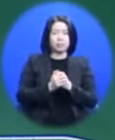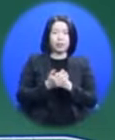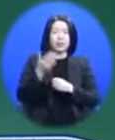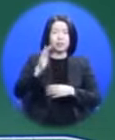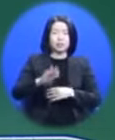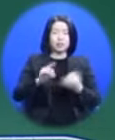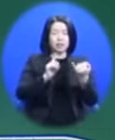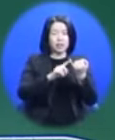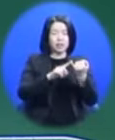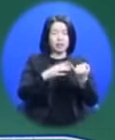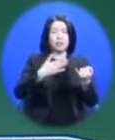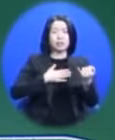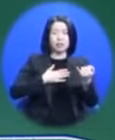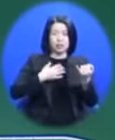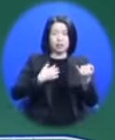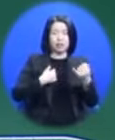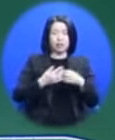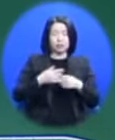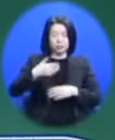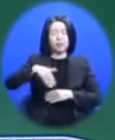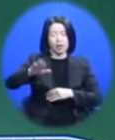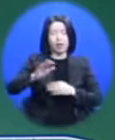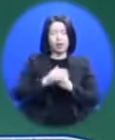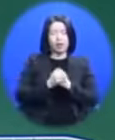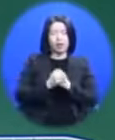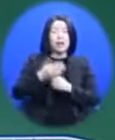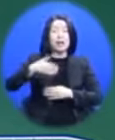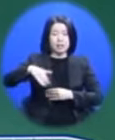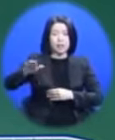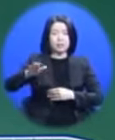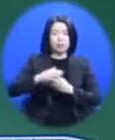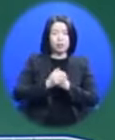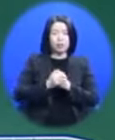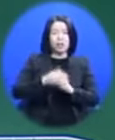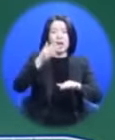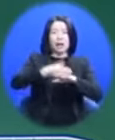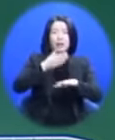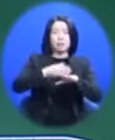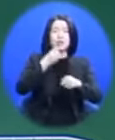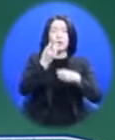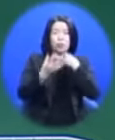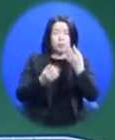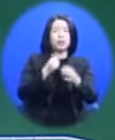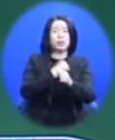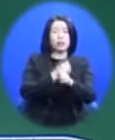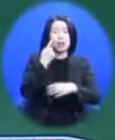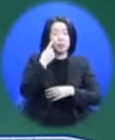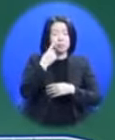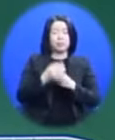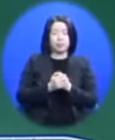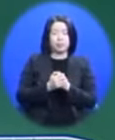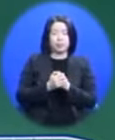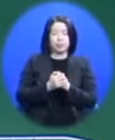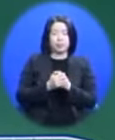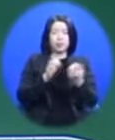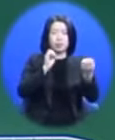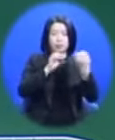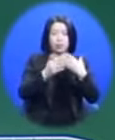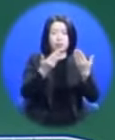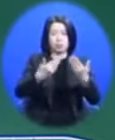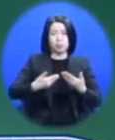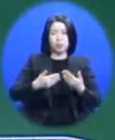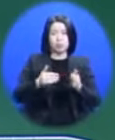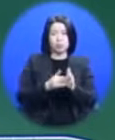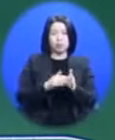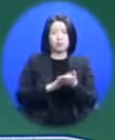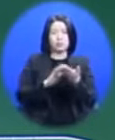그런데 아내는 나에게 가세요, 가서 감사의 고백을 하세요 라고 대답해 주었습니다.